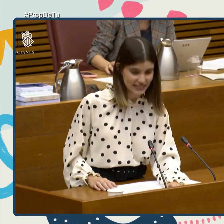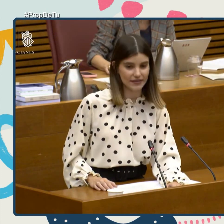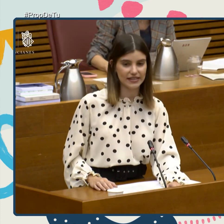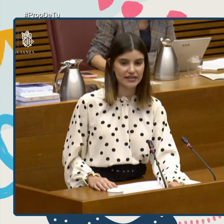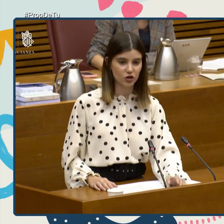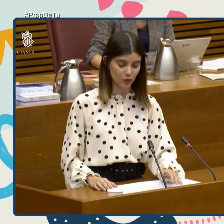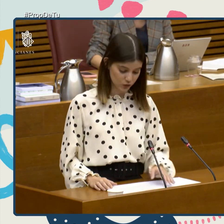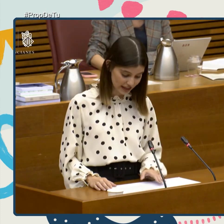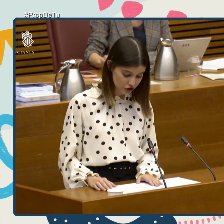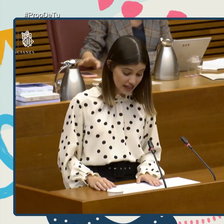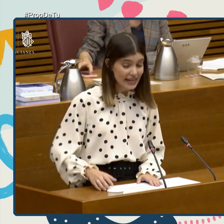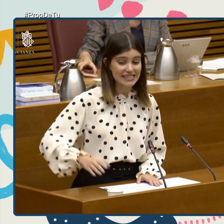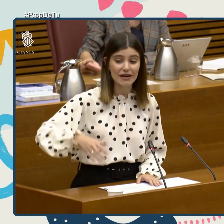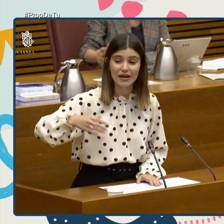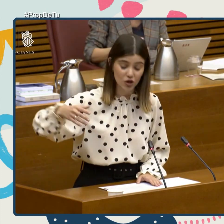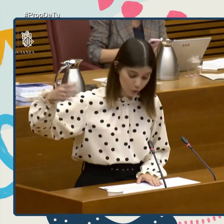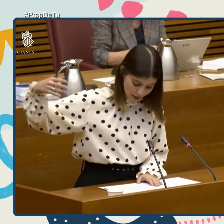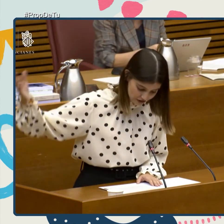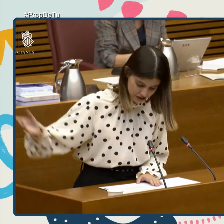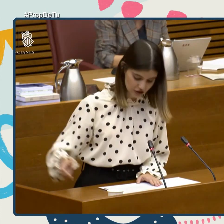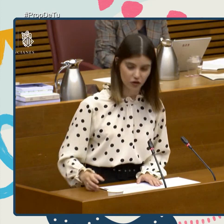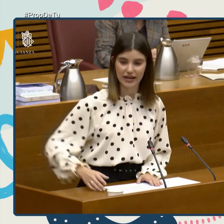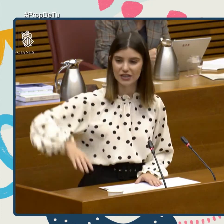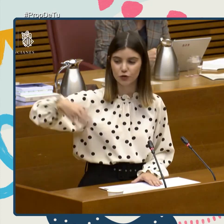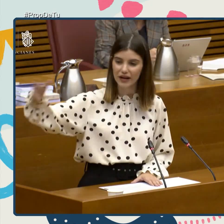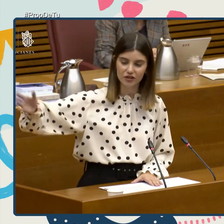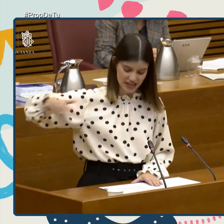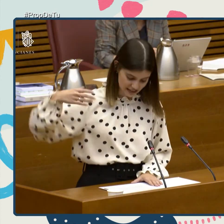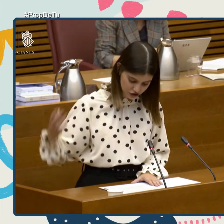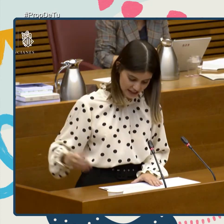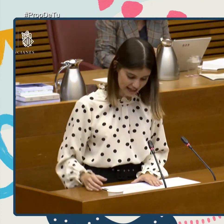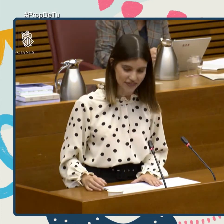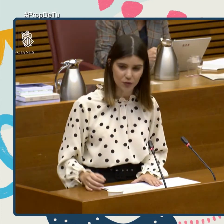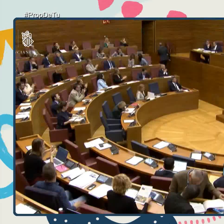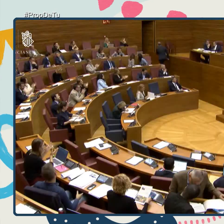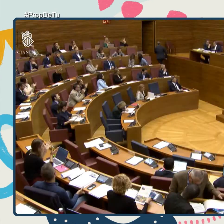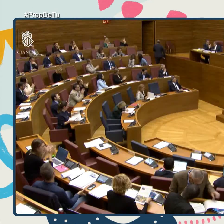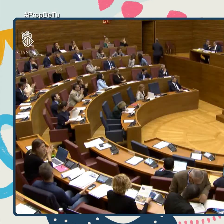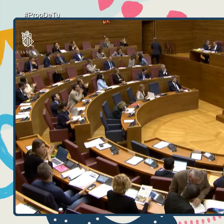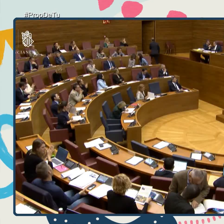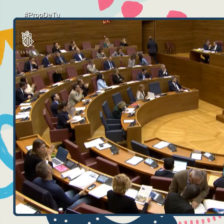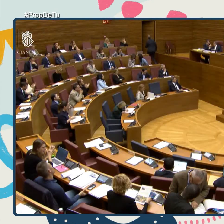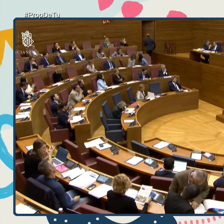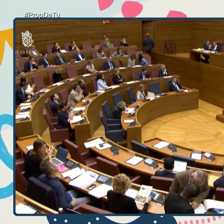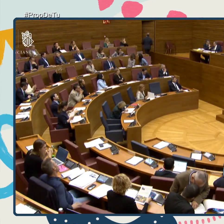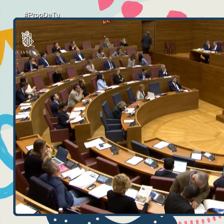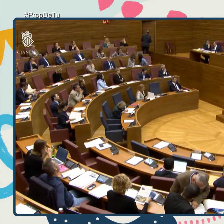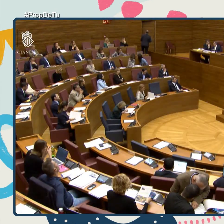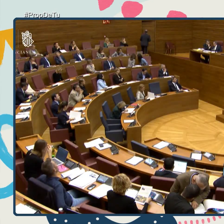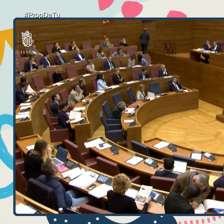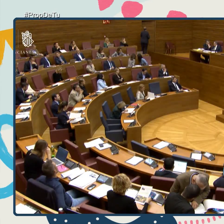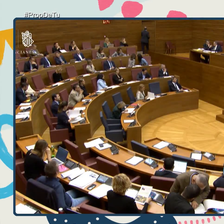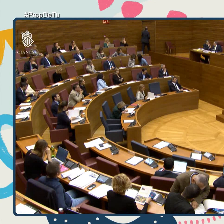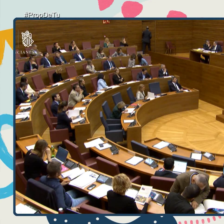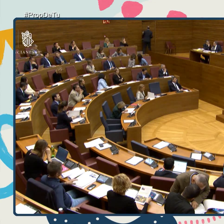aquestes corts. És a dir, voleu arribar a un acord no cal que siguin en aquest tema, sinó en algun tema el